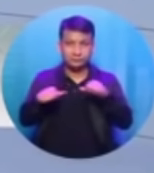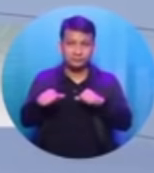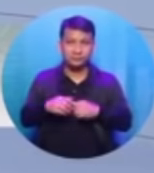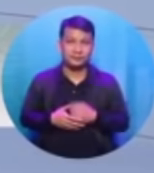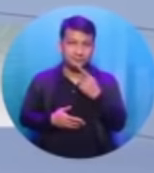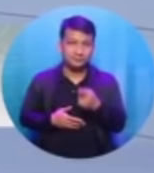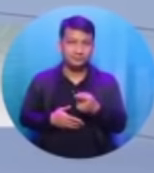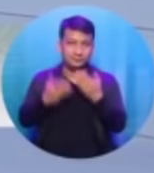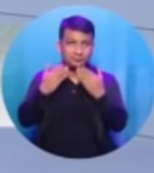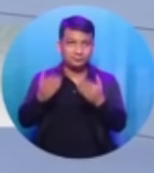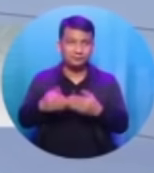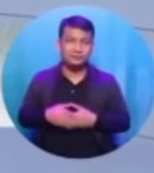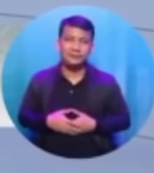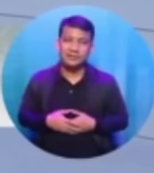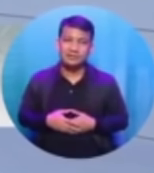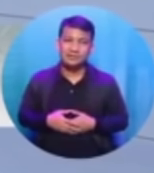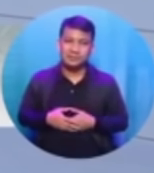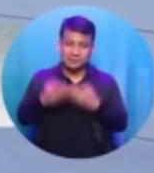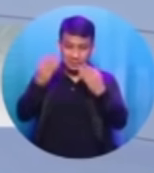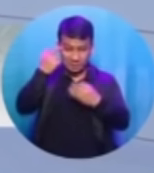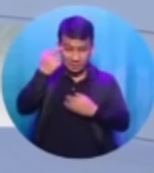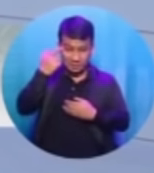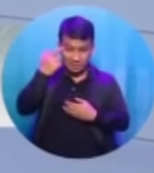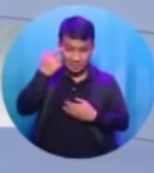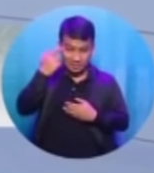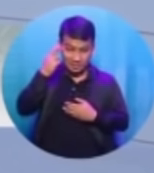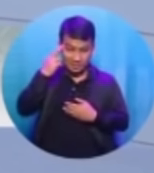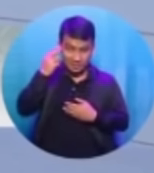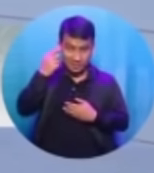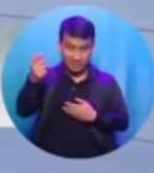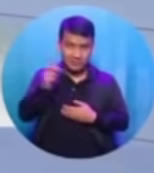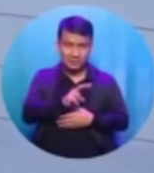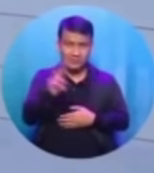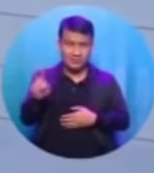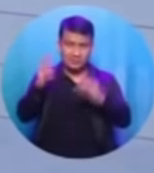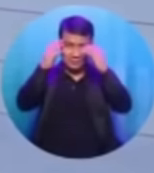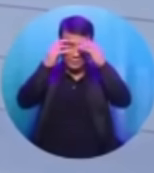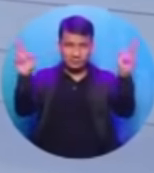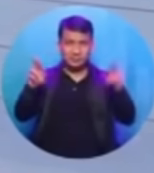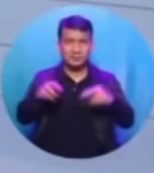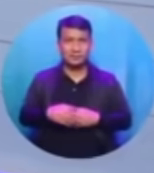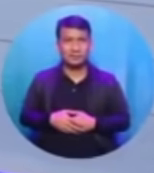natin kaagad to. Thank you po, Mayor Rex Gatchalian. Thank you. Palapakan natin.